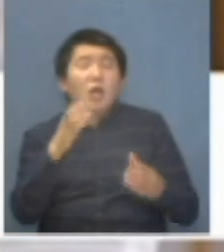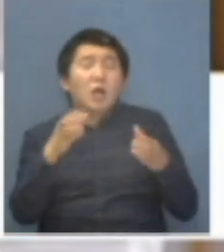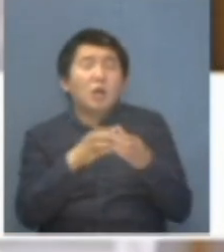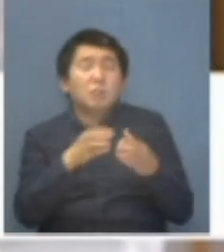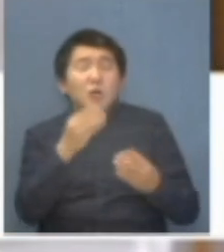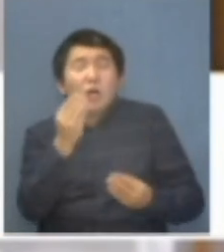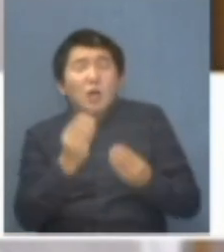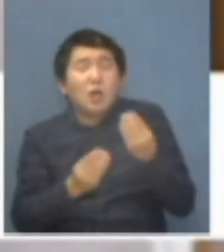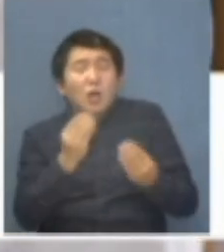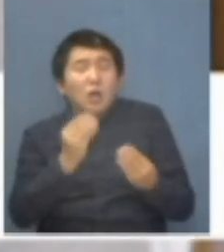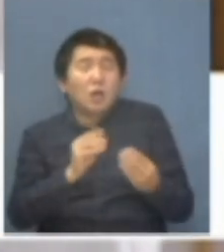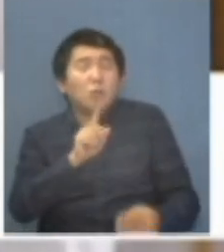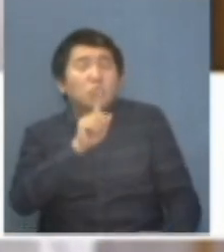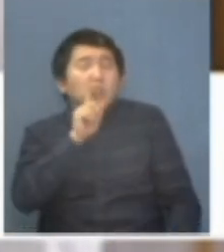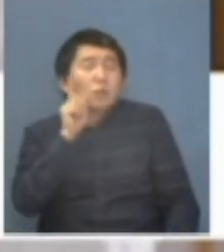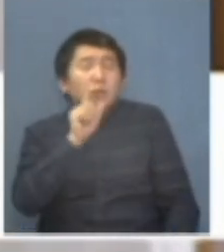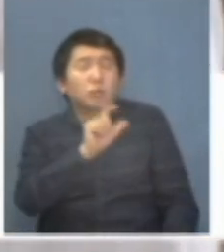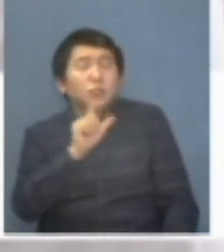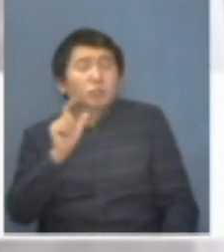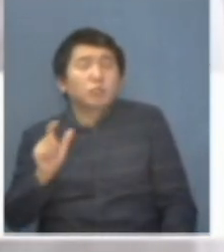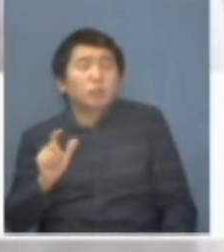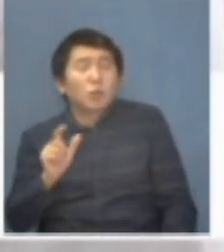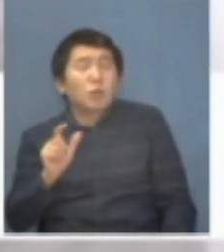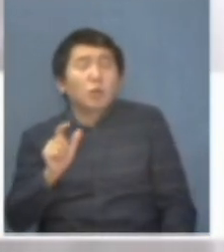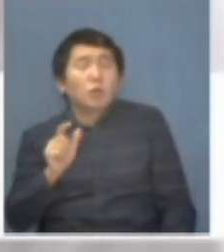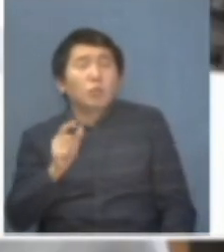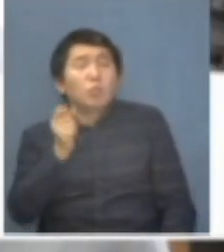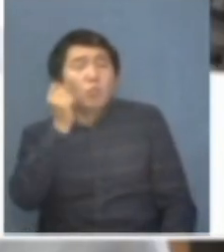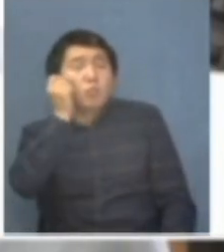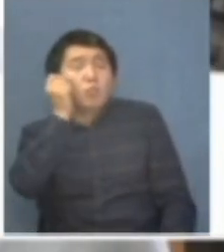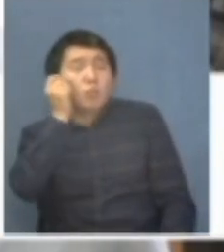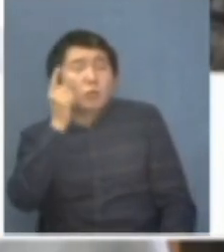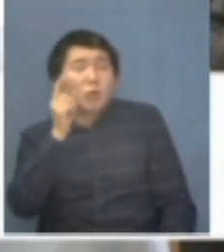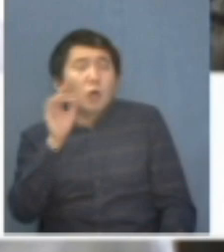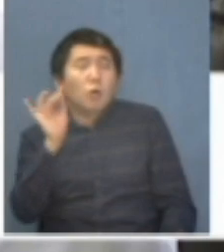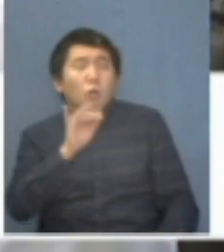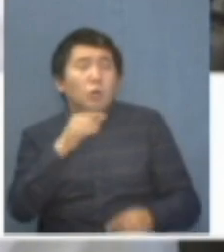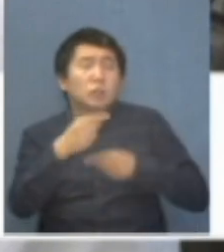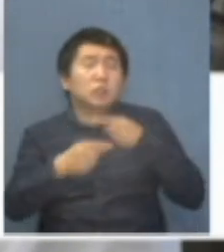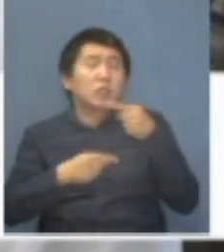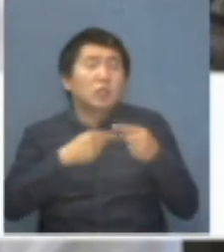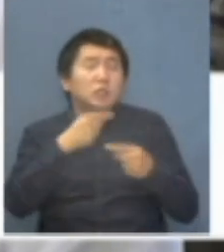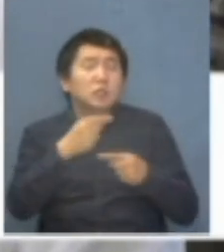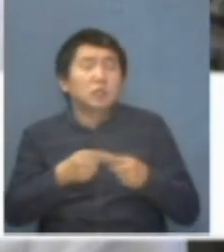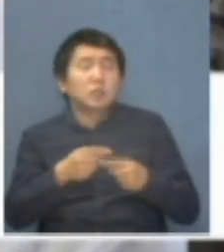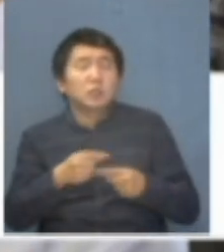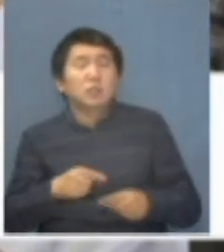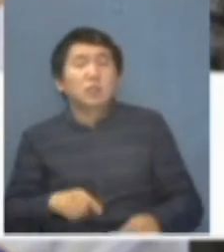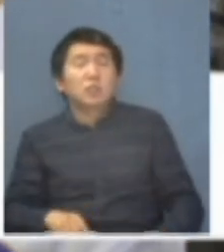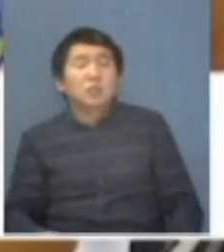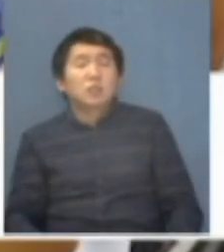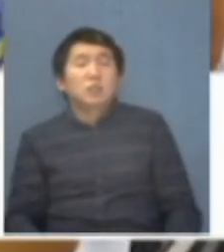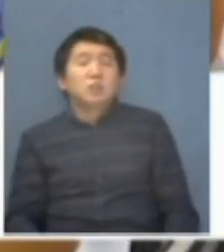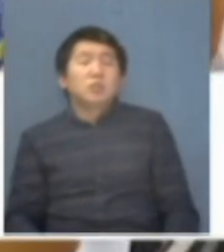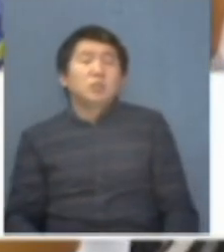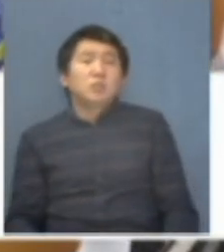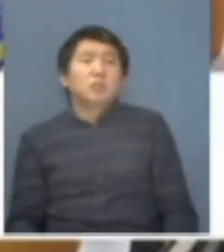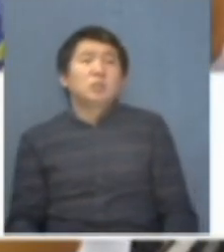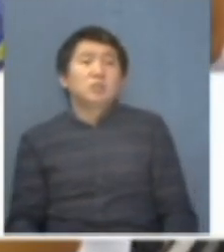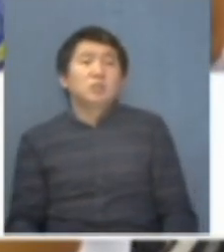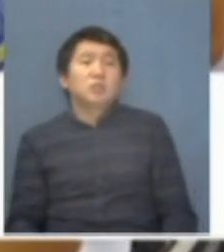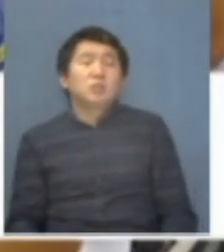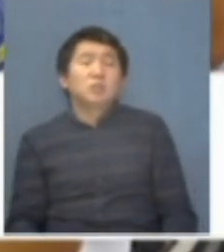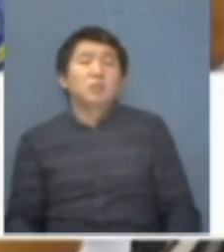позволила молодежи узнать об обычаях и традициях различных этносов. Также проведены дискуссионные площадки, обучающие тренинги, мотивационные